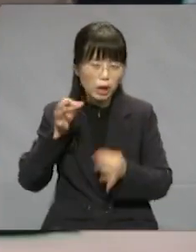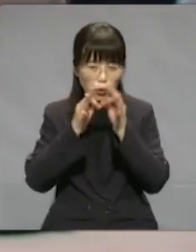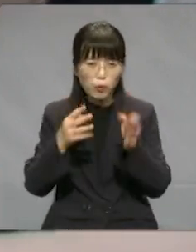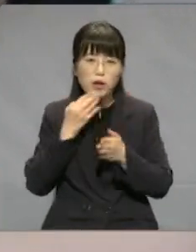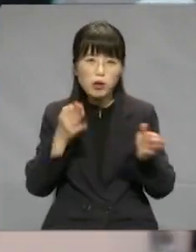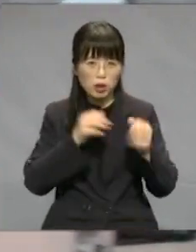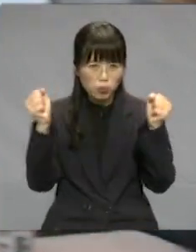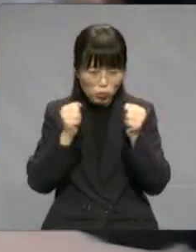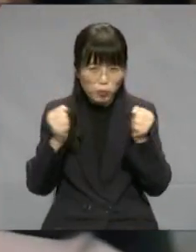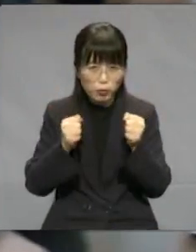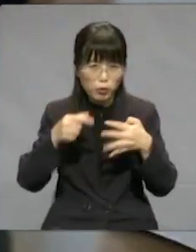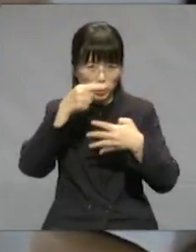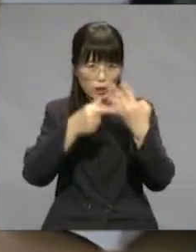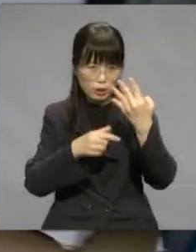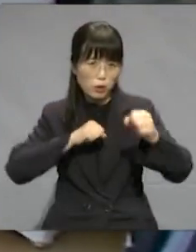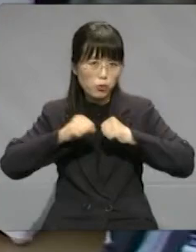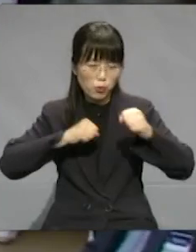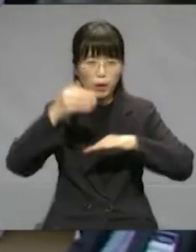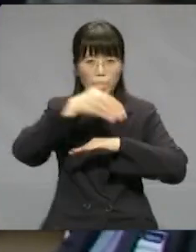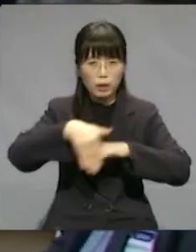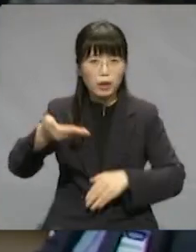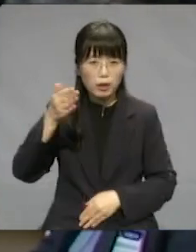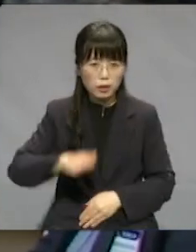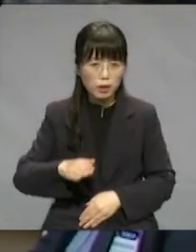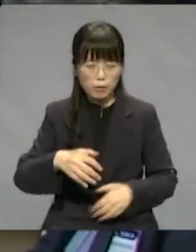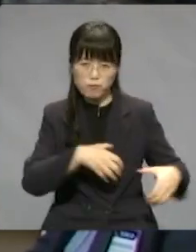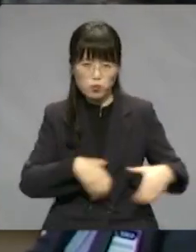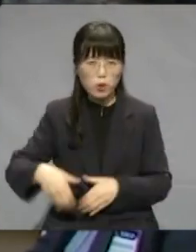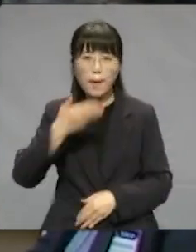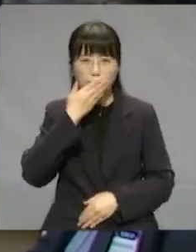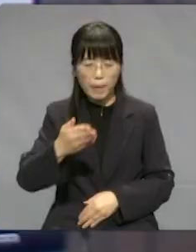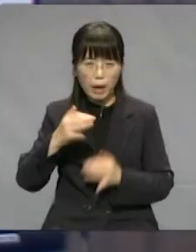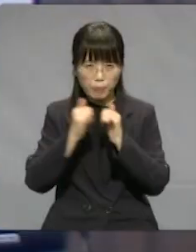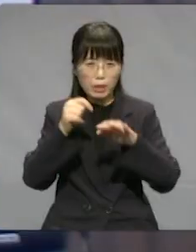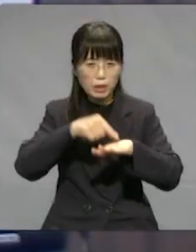경기 북부에서 일정을 소화할 예정인데 흔들릴 수 있는